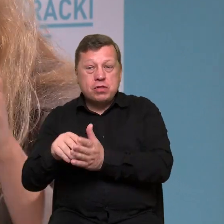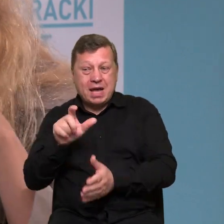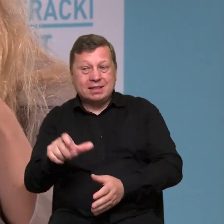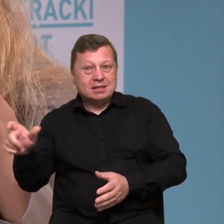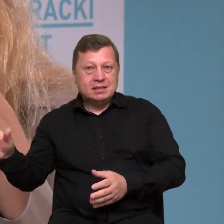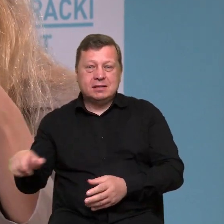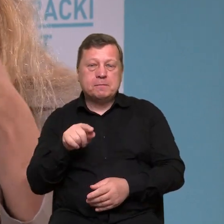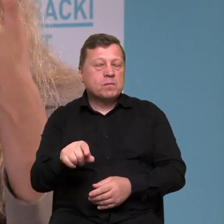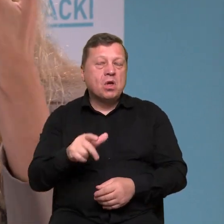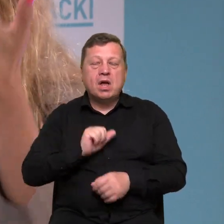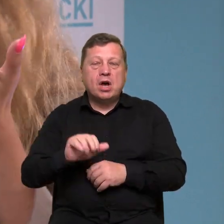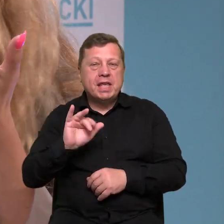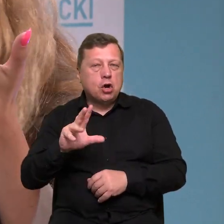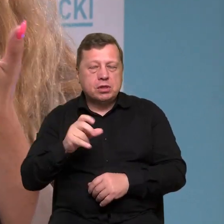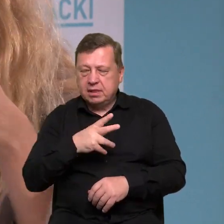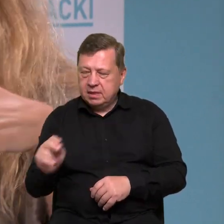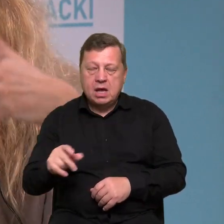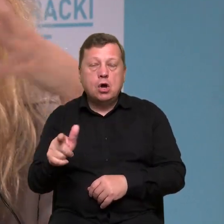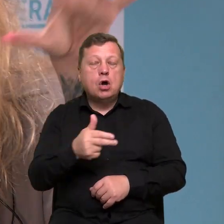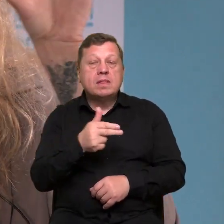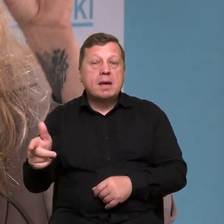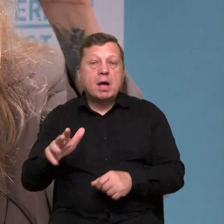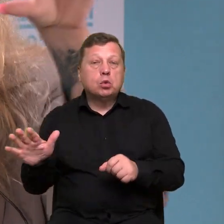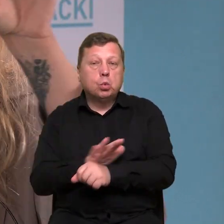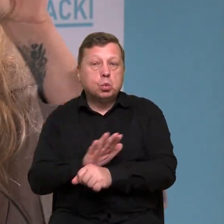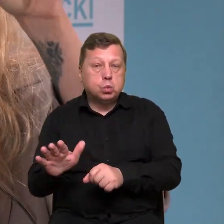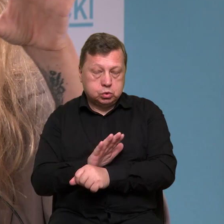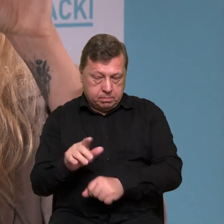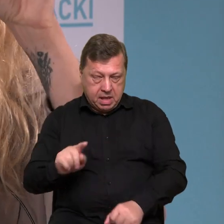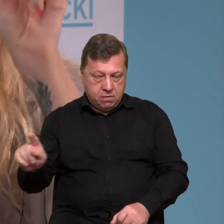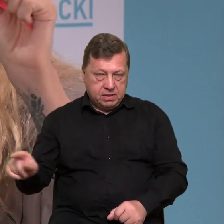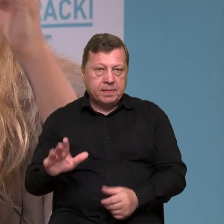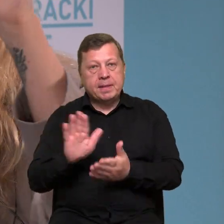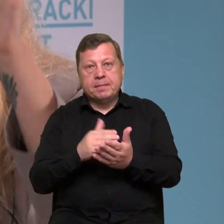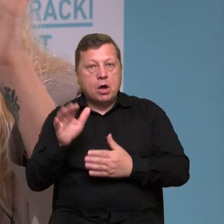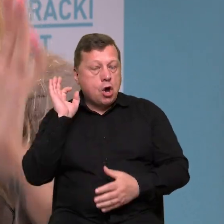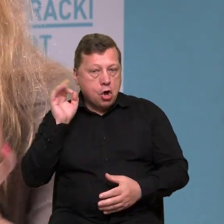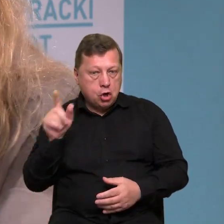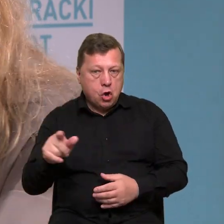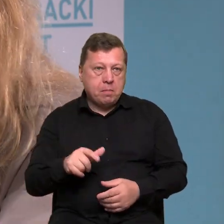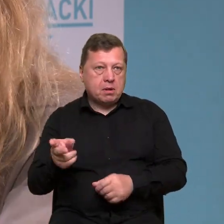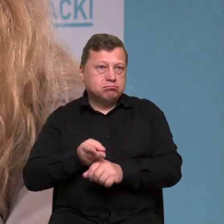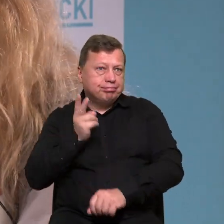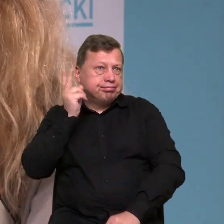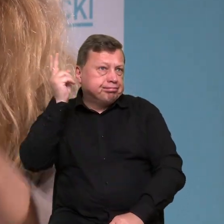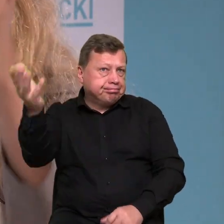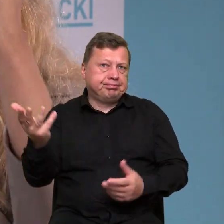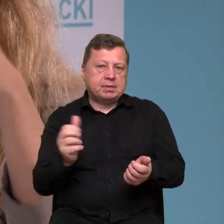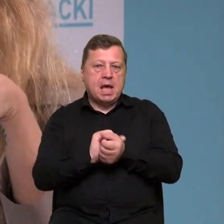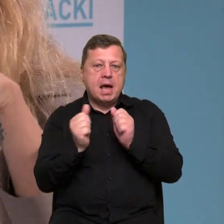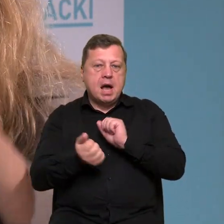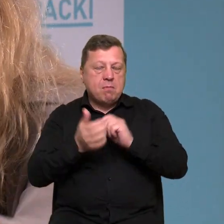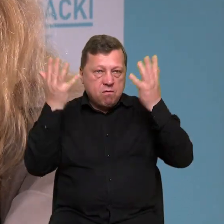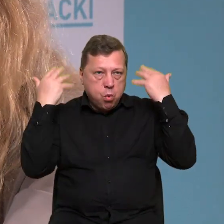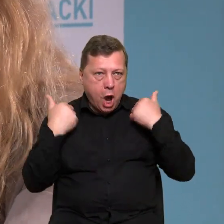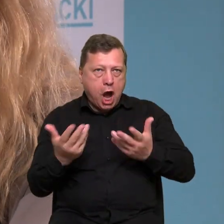raczej tematycznym uzupełnieniem. Na przykład kobieta robiąca karierę albo